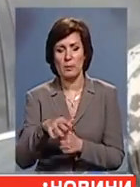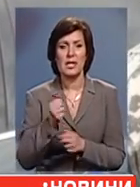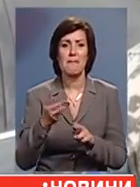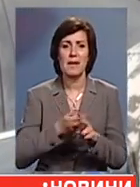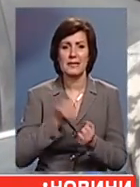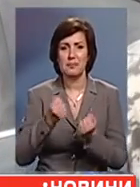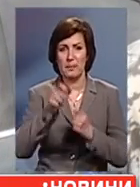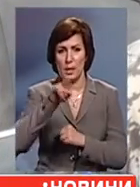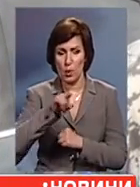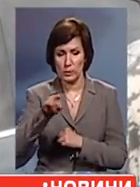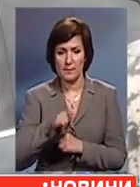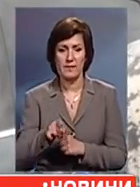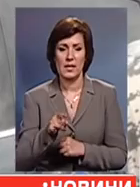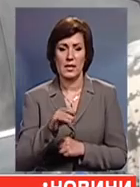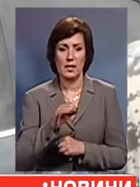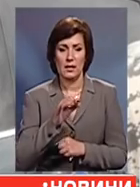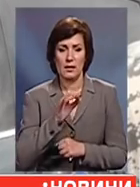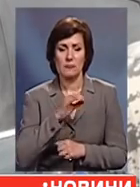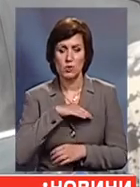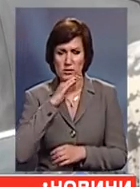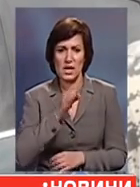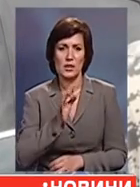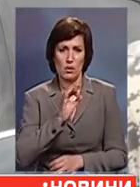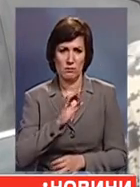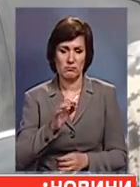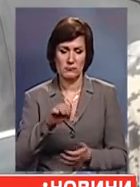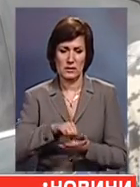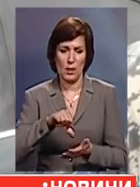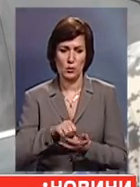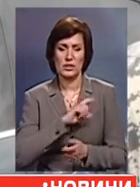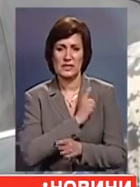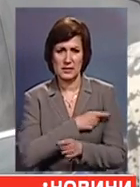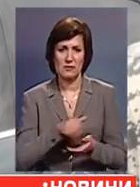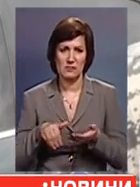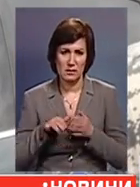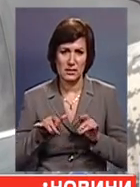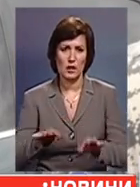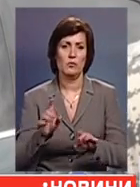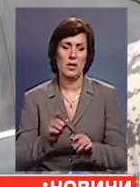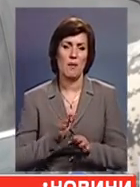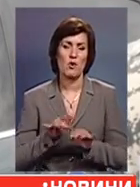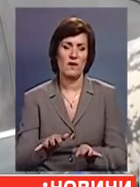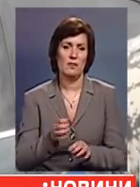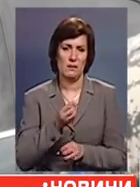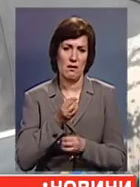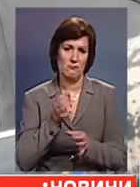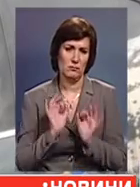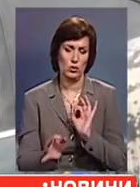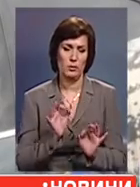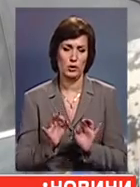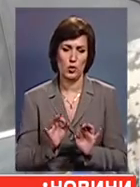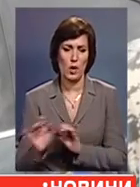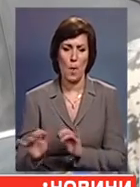Достатньо залучено сил та засобів для проведення успішної операції